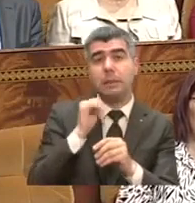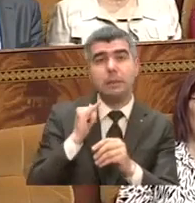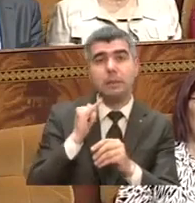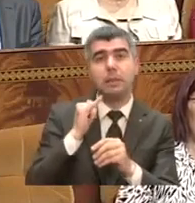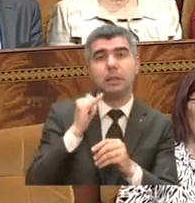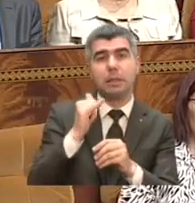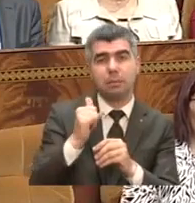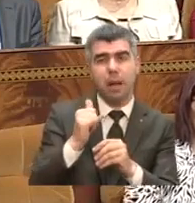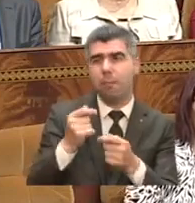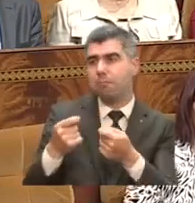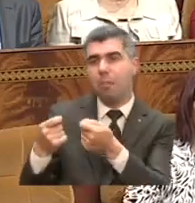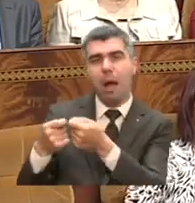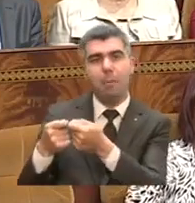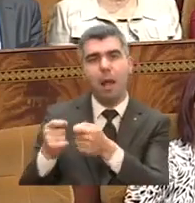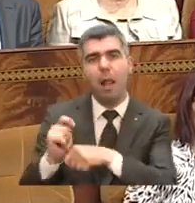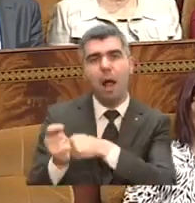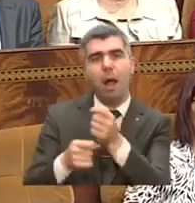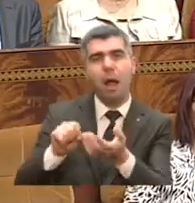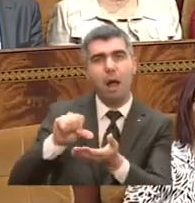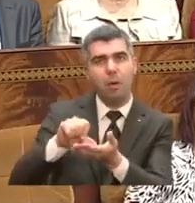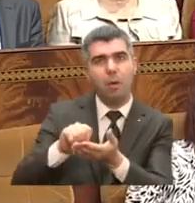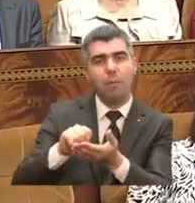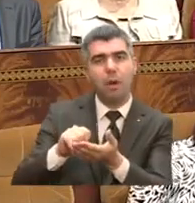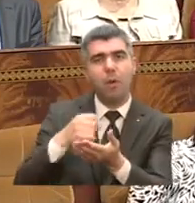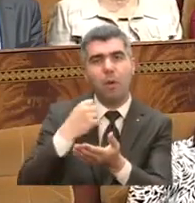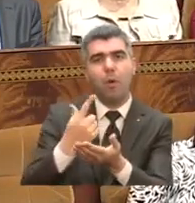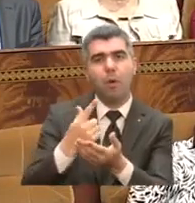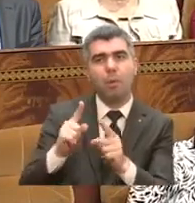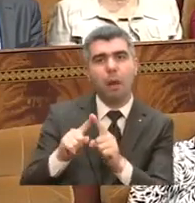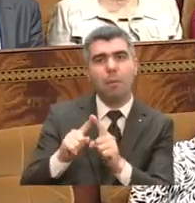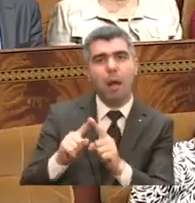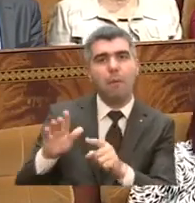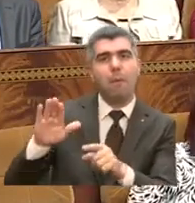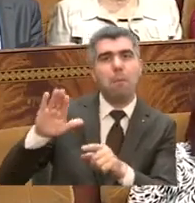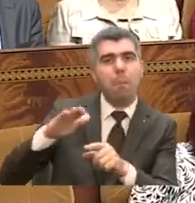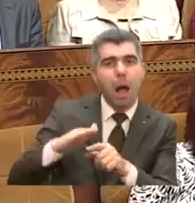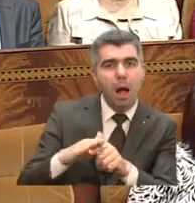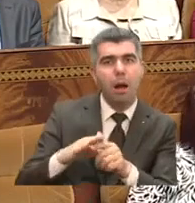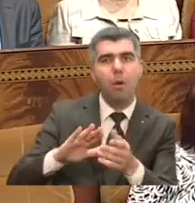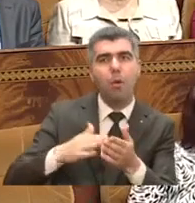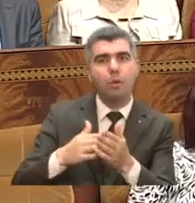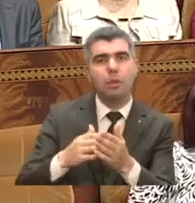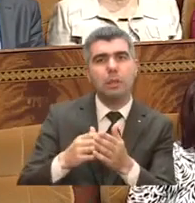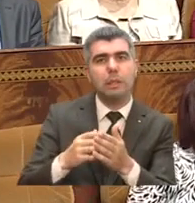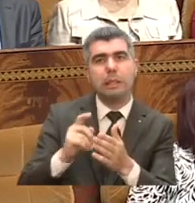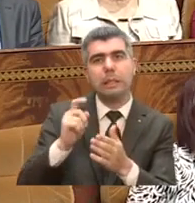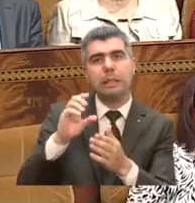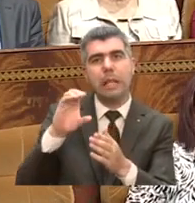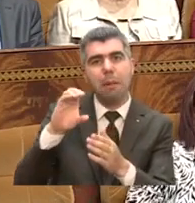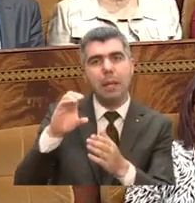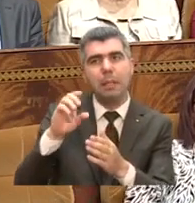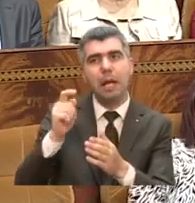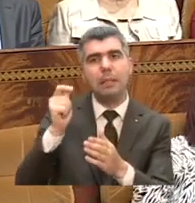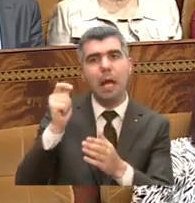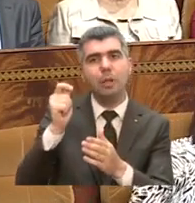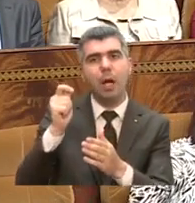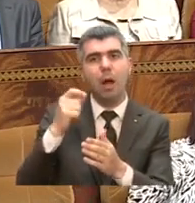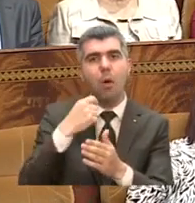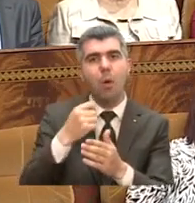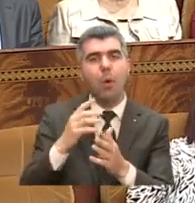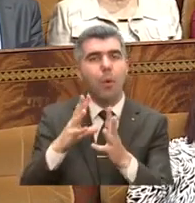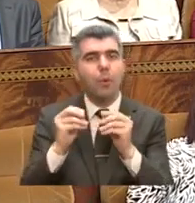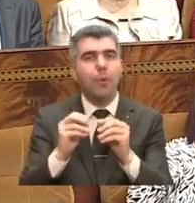إقليم آخر إلا هذا الشريط الساحلي أو الساحل الدار البيضاء طنجة. كل الأقاليم تعاني من هذه